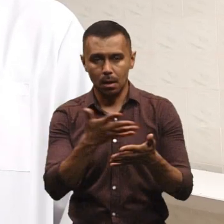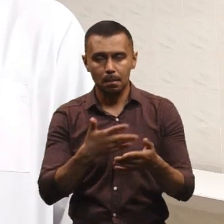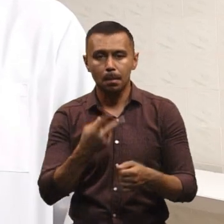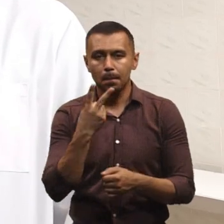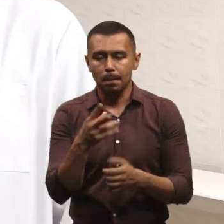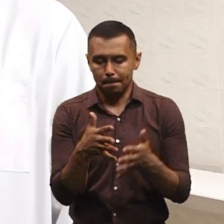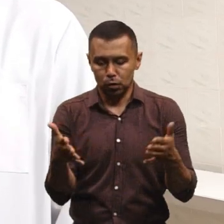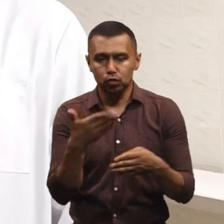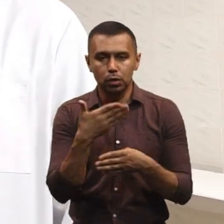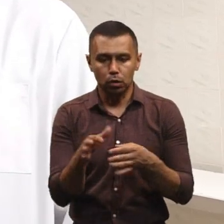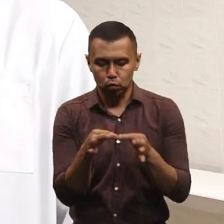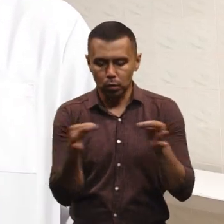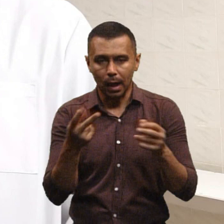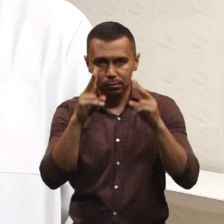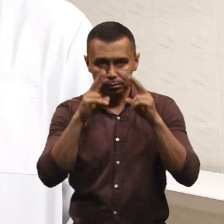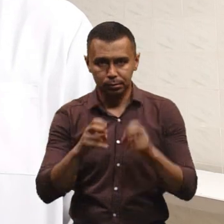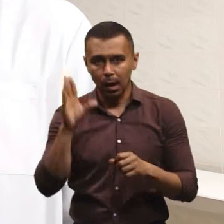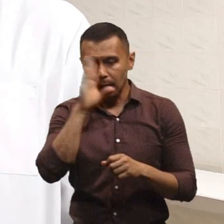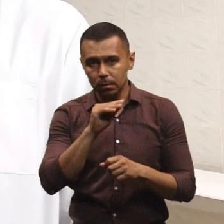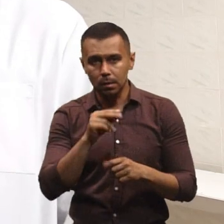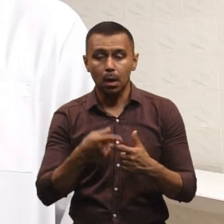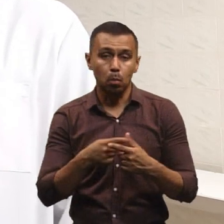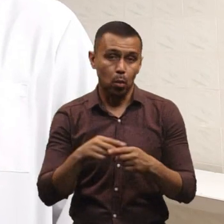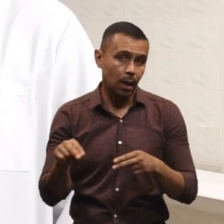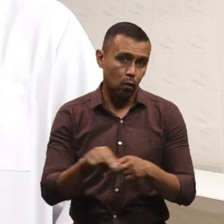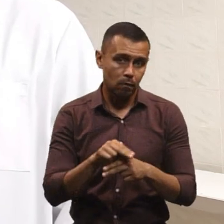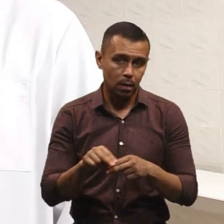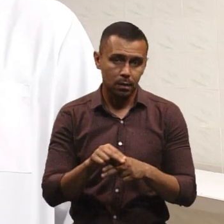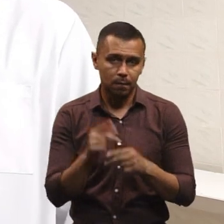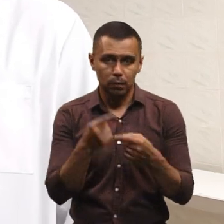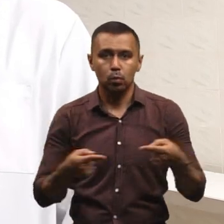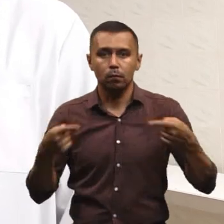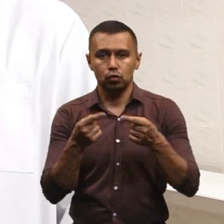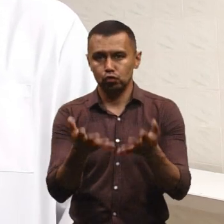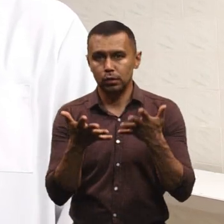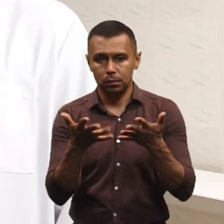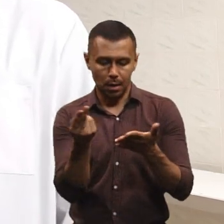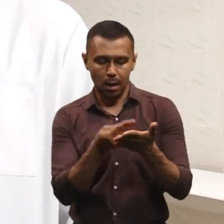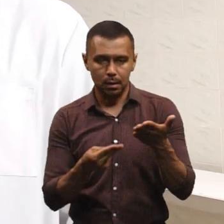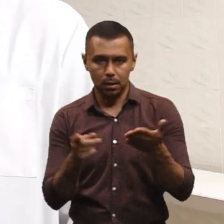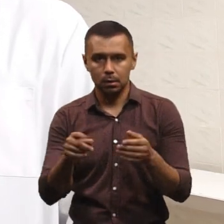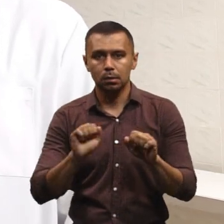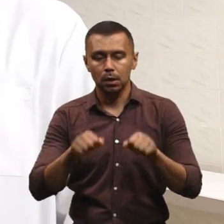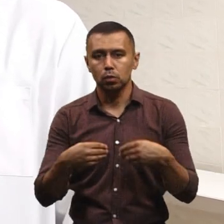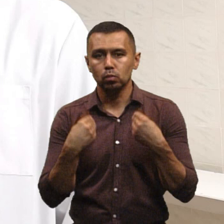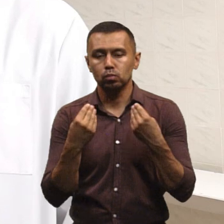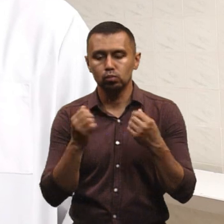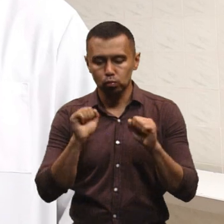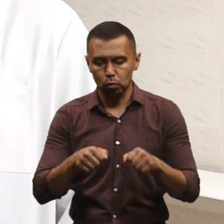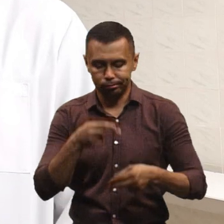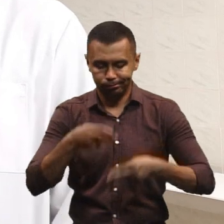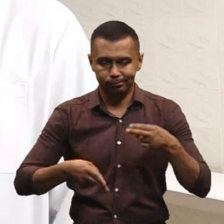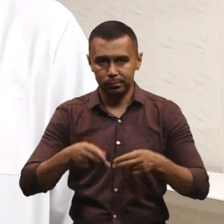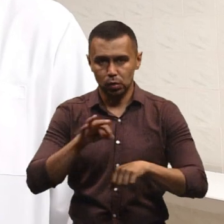ділянку судин які досліджуємо чи лікуємо відповідно чіткість картинки що дає змогу оперувати пацієнтам